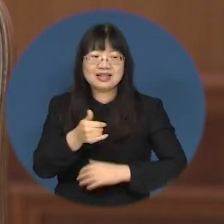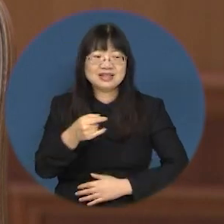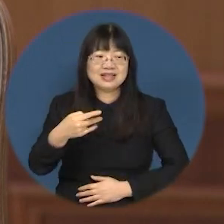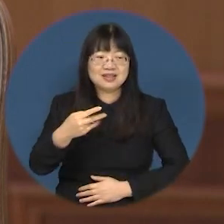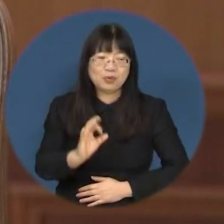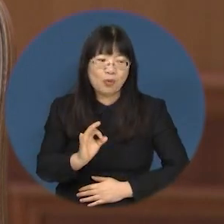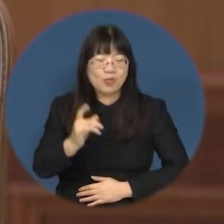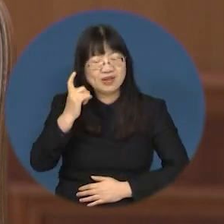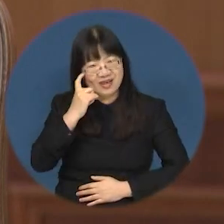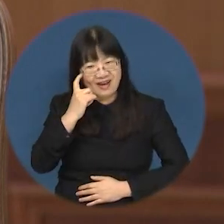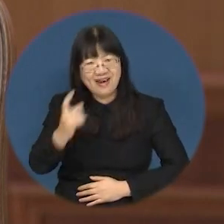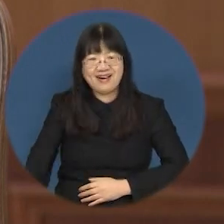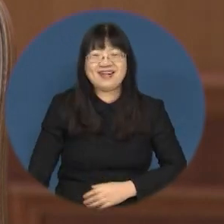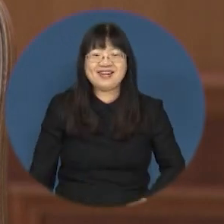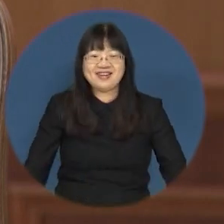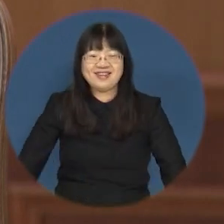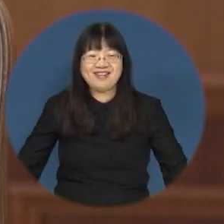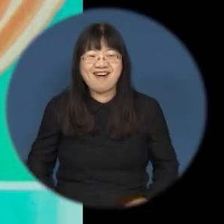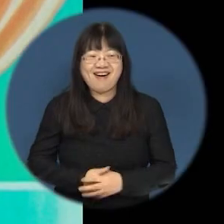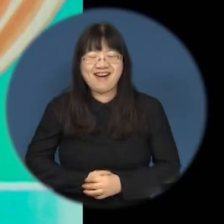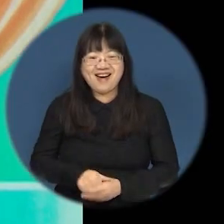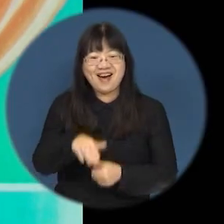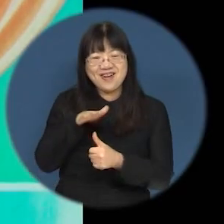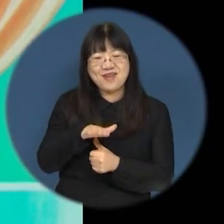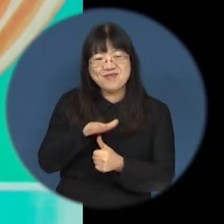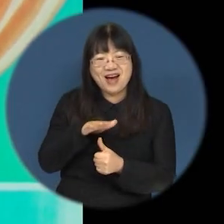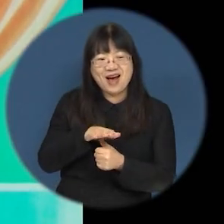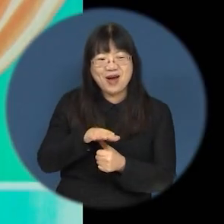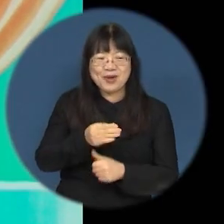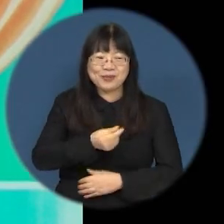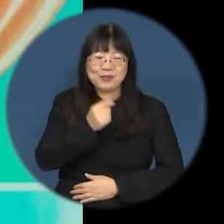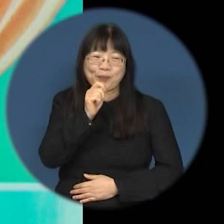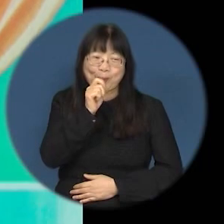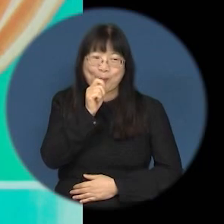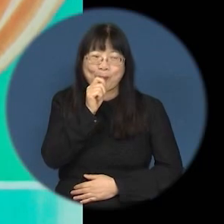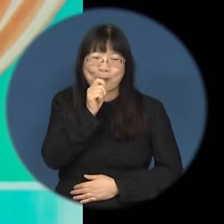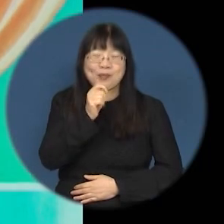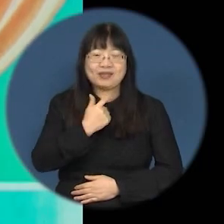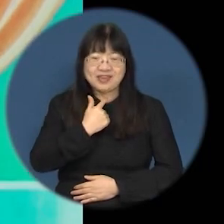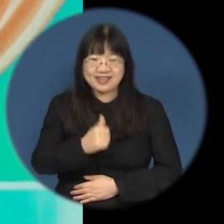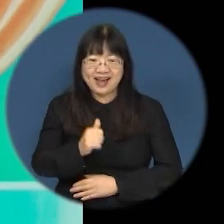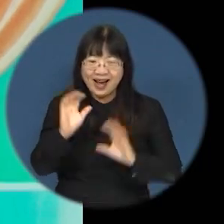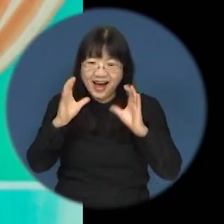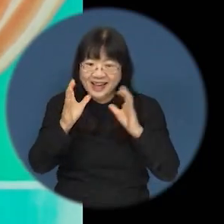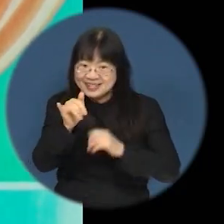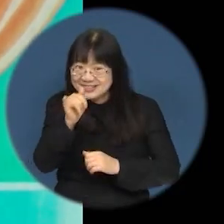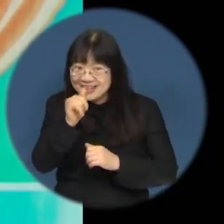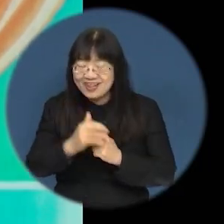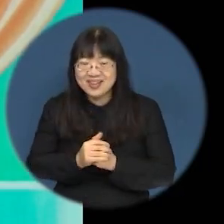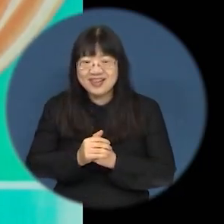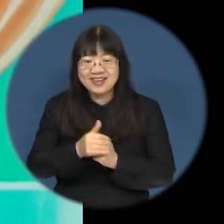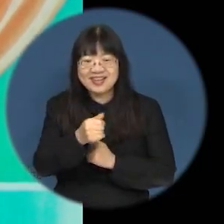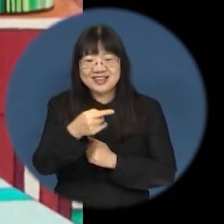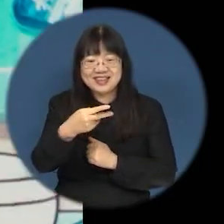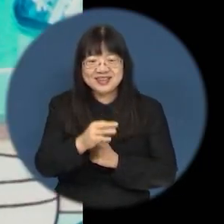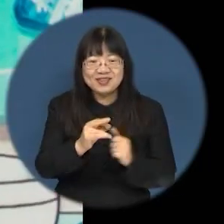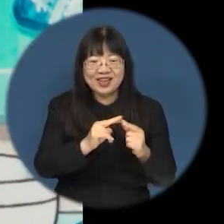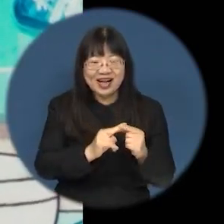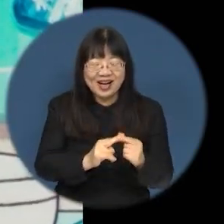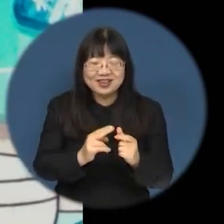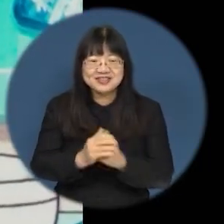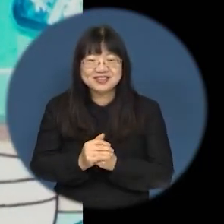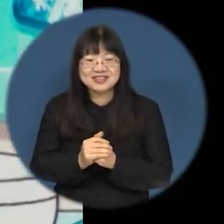희동이를 생각해요. 희동이. 예, 아주 이제 꼬마 이제 젖꼭지 물고 맞아요. 이 희동이하고 이제 둘리가 거의